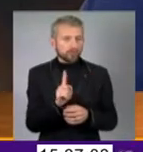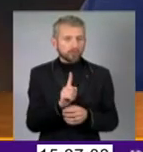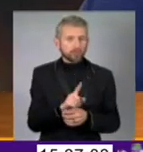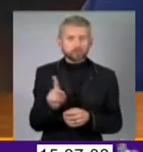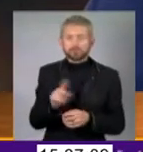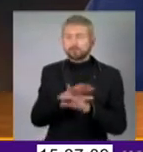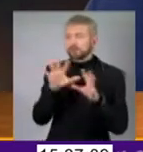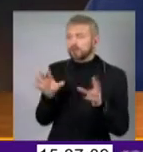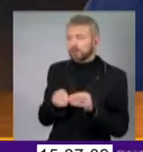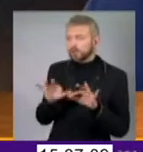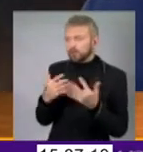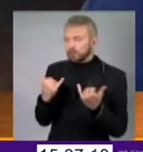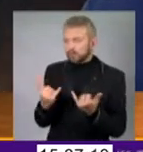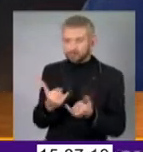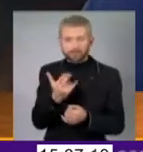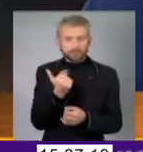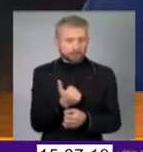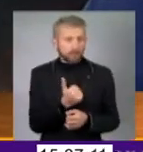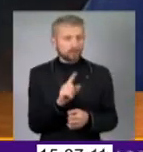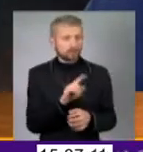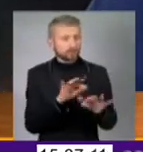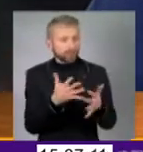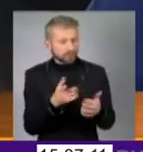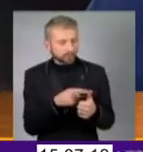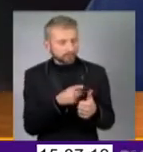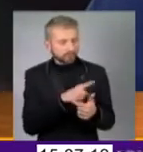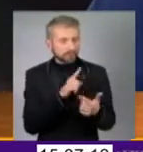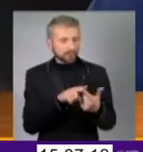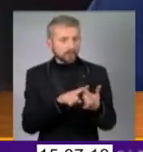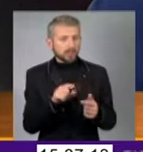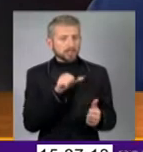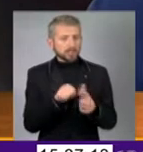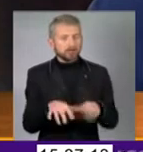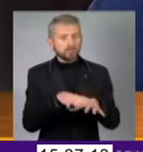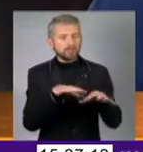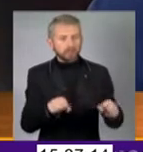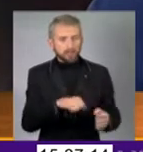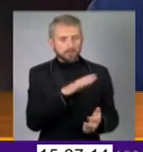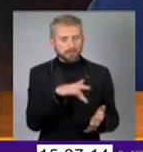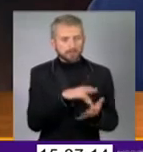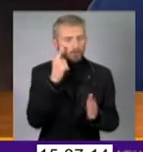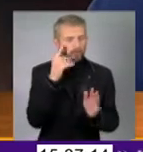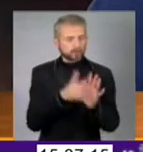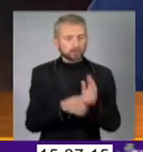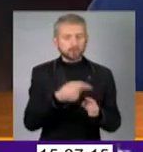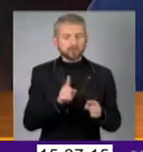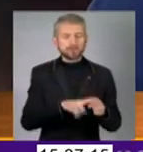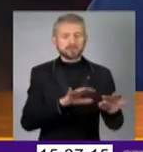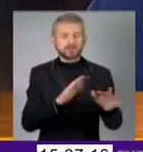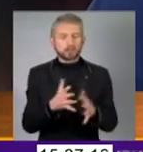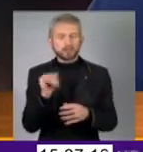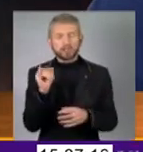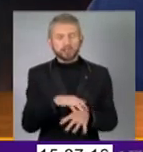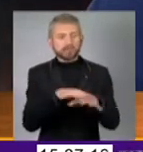та, взагалі що зараз? Що сталося, так. Перше питання. Друге питання, що саме влада міська розуміє, що це сталося, і